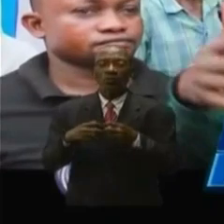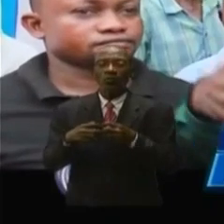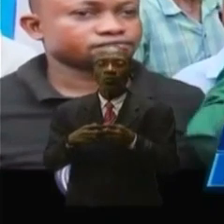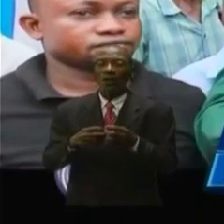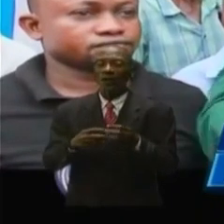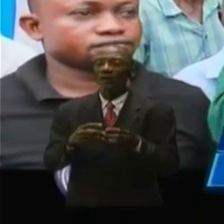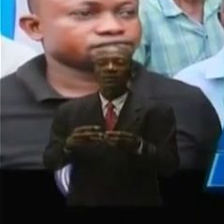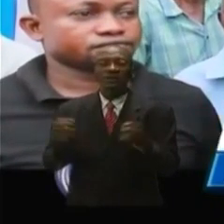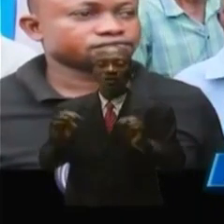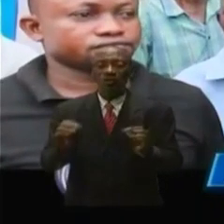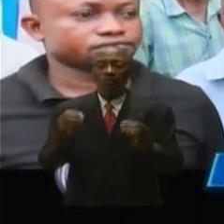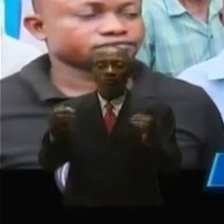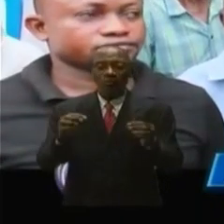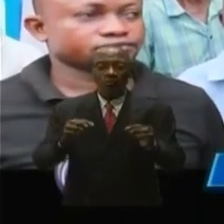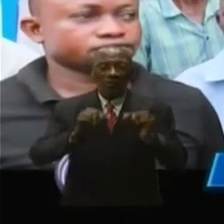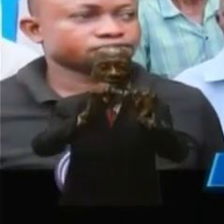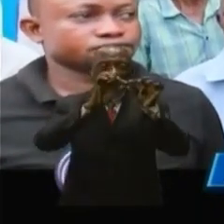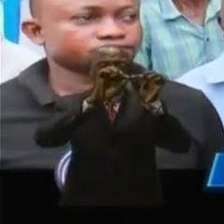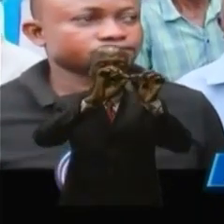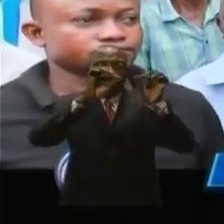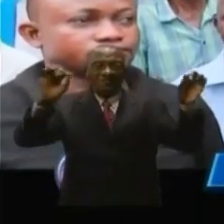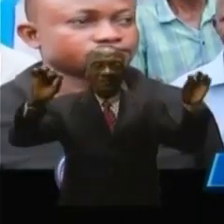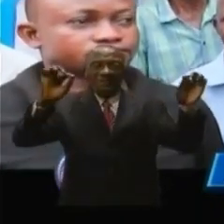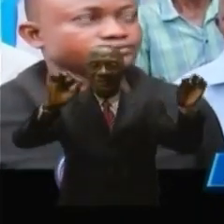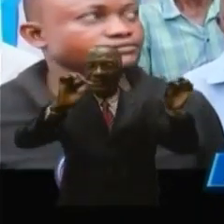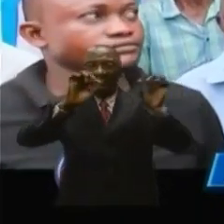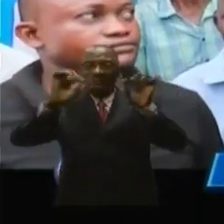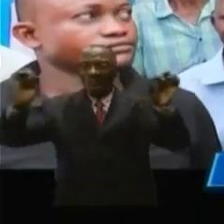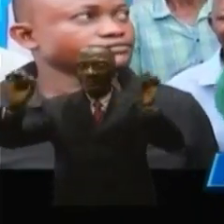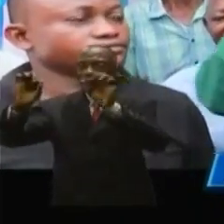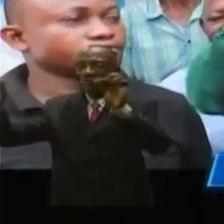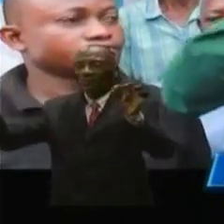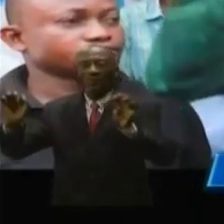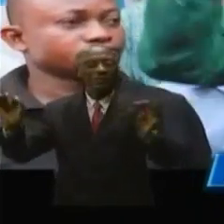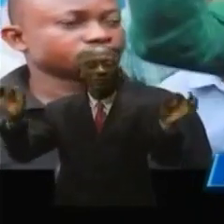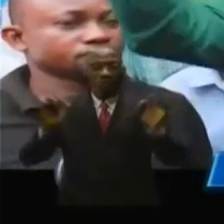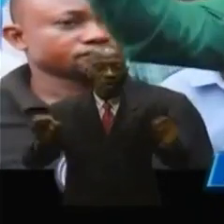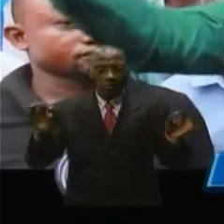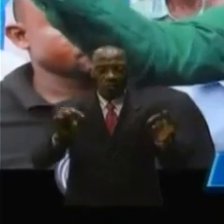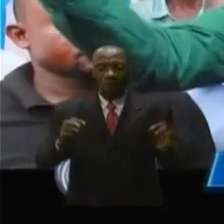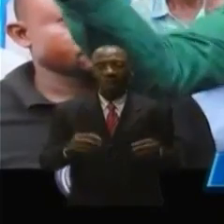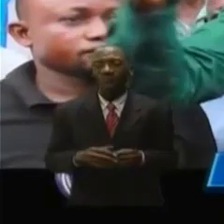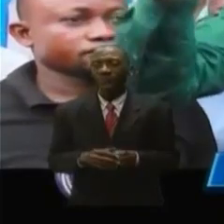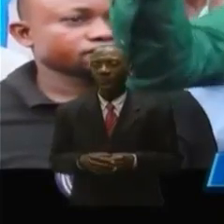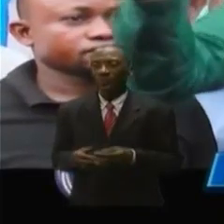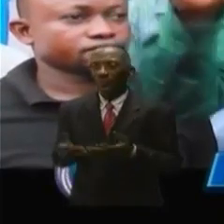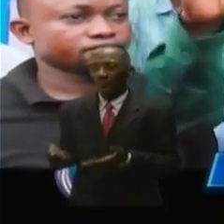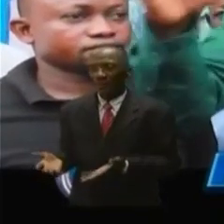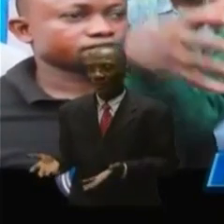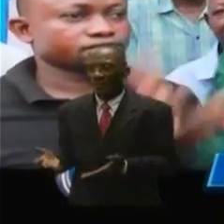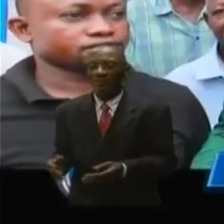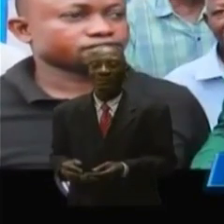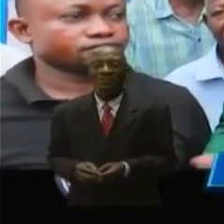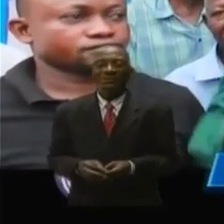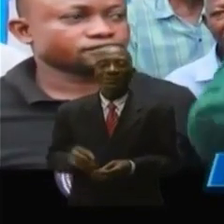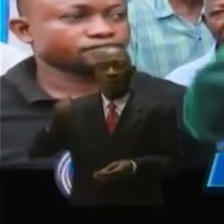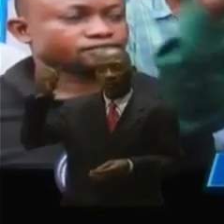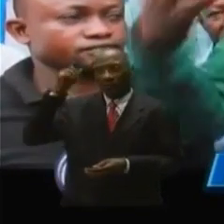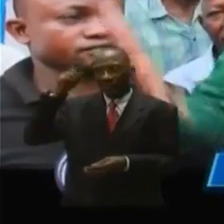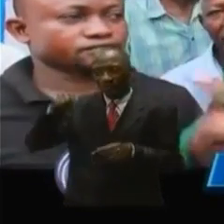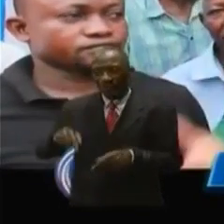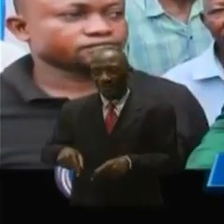Avec le peu que Dieu nous a donné, nous avons payé les câbles. Ceux qui désirent avoir du courant doivent se rendre à la SNEL.